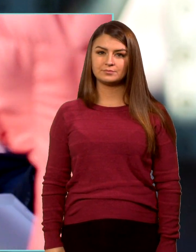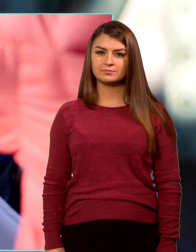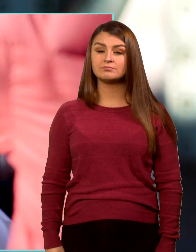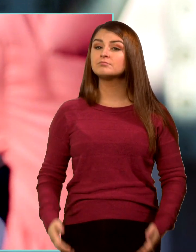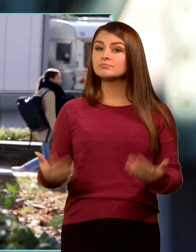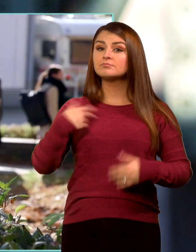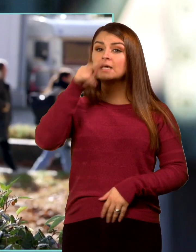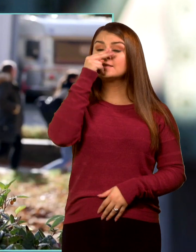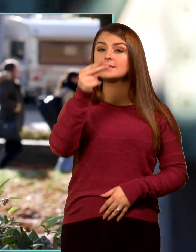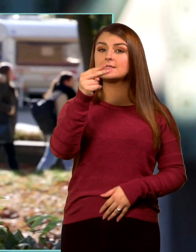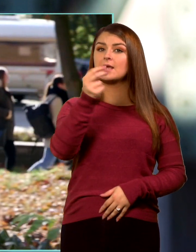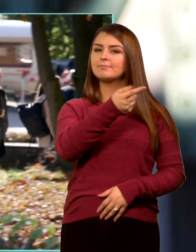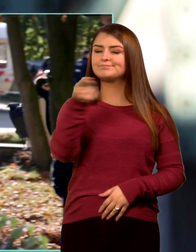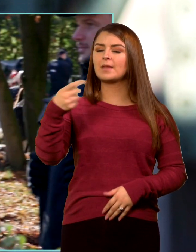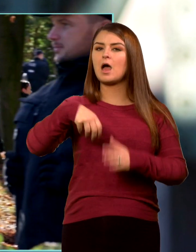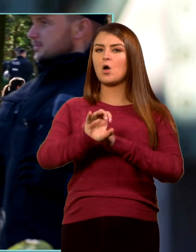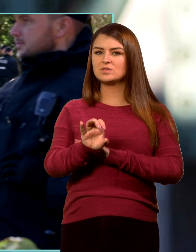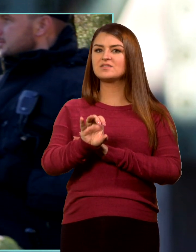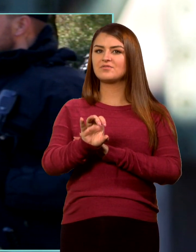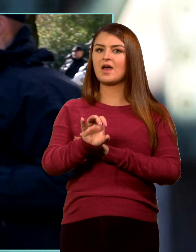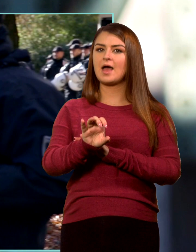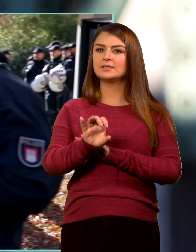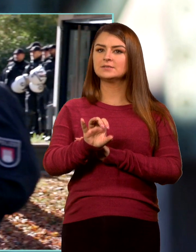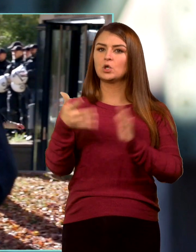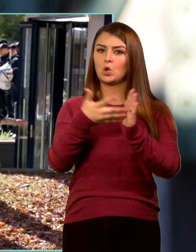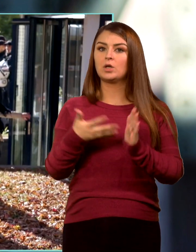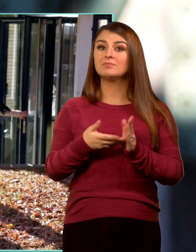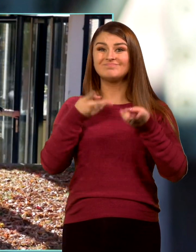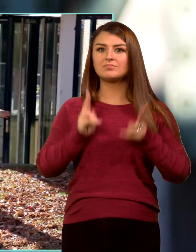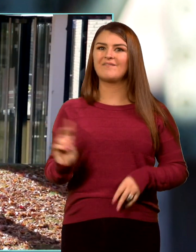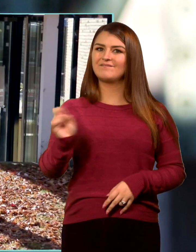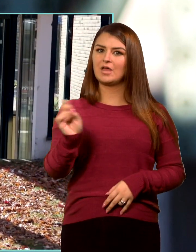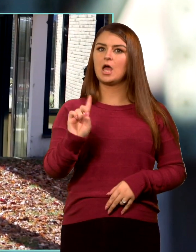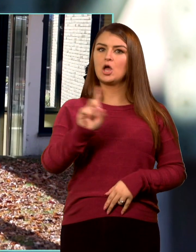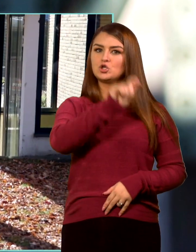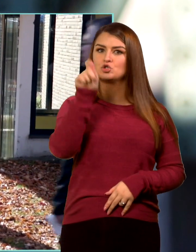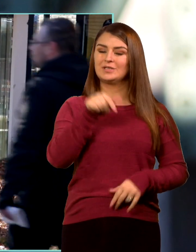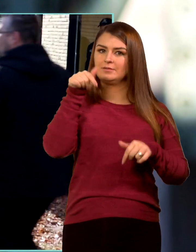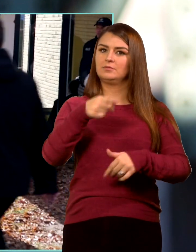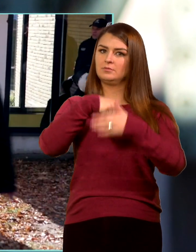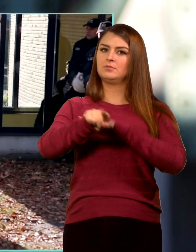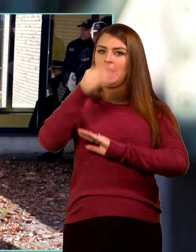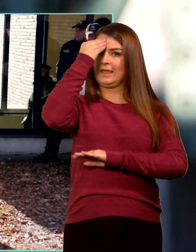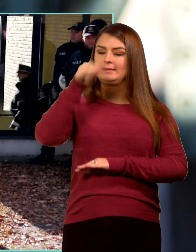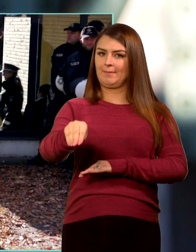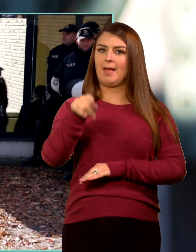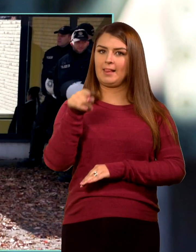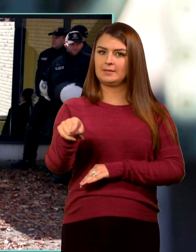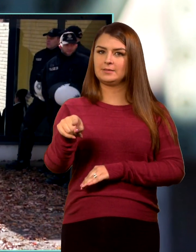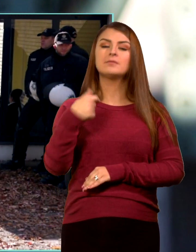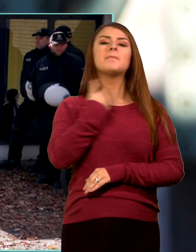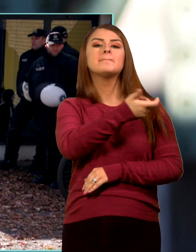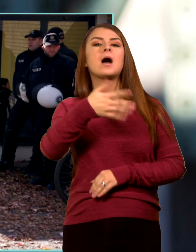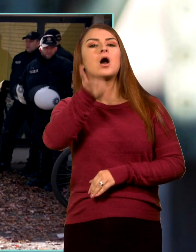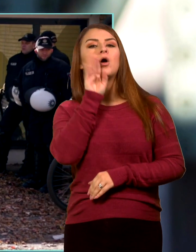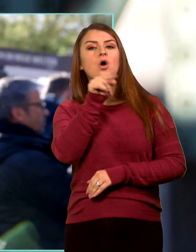Ich sehe, da vorne werden Ausweise kontrolliert. Also hier kommen nur die Studierenden rein, die wirklich auch Teilnehmer dieser Veranstaltung sind und dafür angemeldet sind. Ich habe auch gerade von einigen